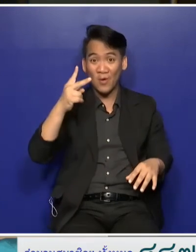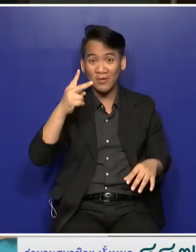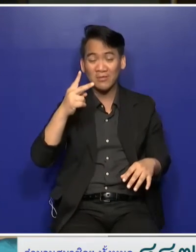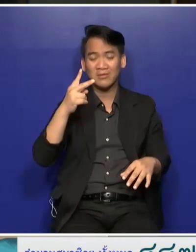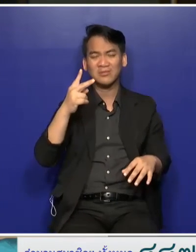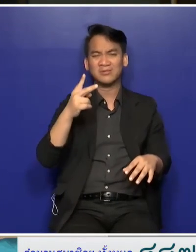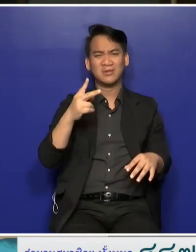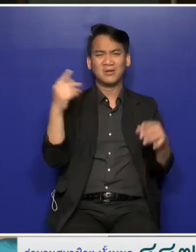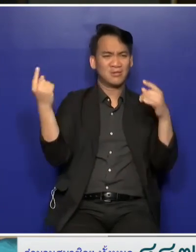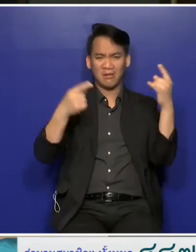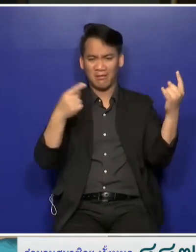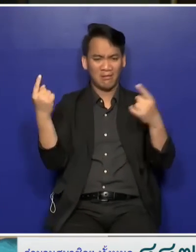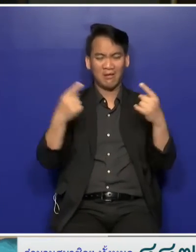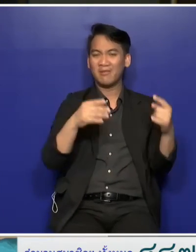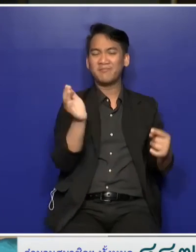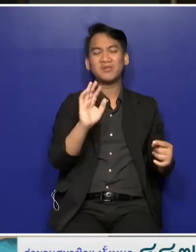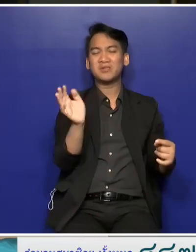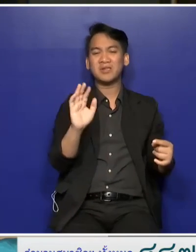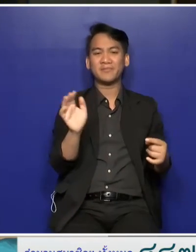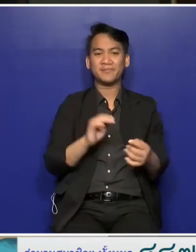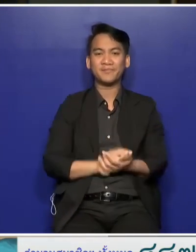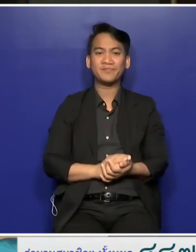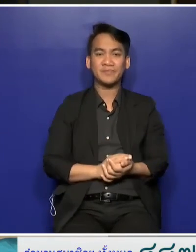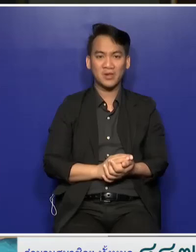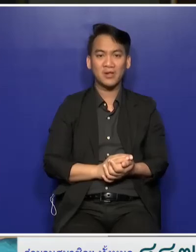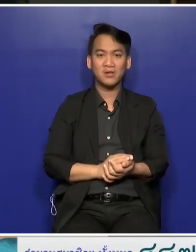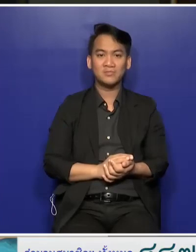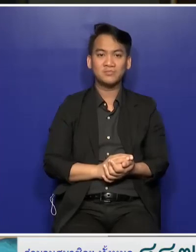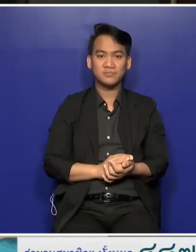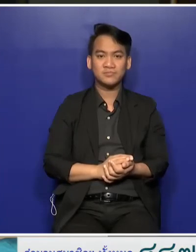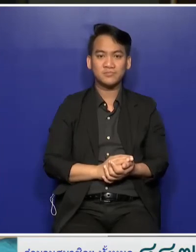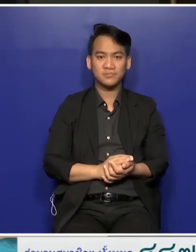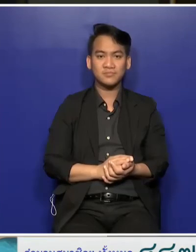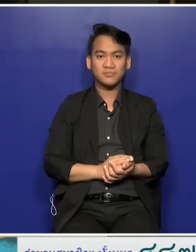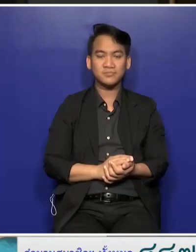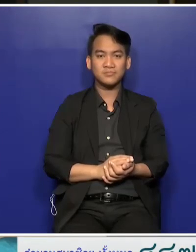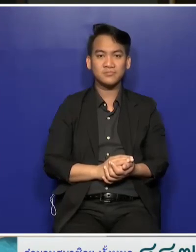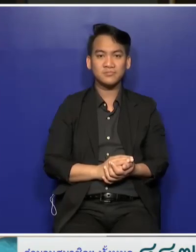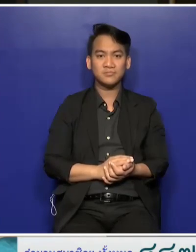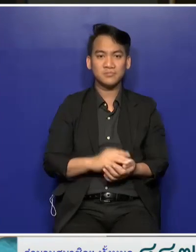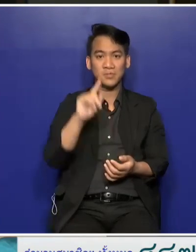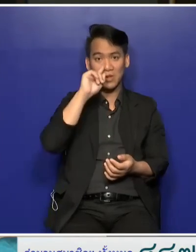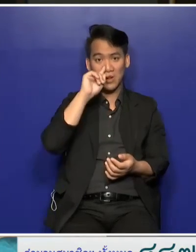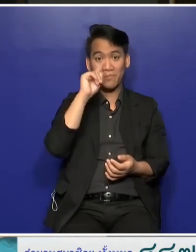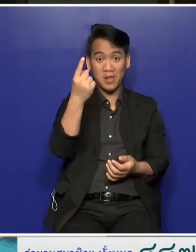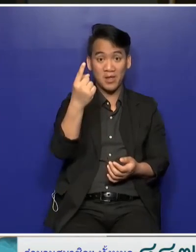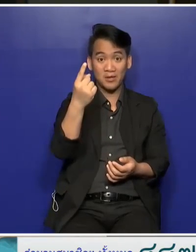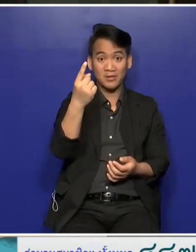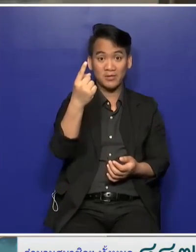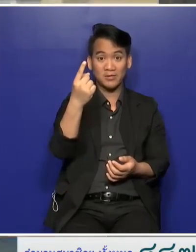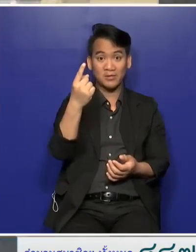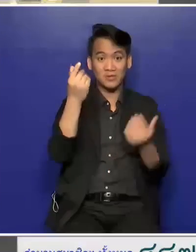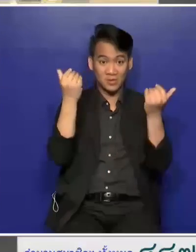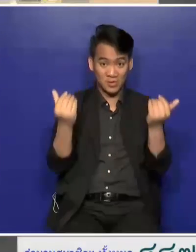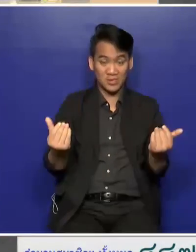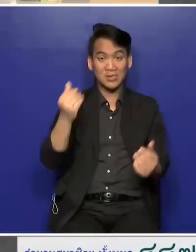วเพระ Francesjana เรามี First Wave นะครับการระบาทครั้งแรกเราชนะไปแลเป็ First windคราวนี้ถ้ามัน